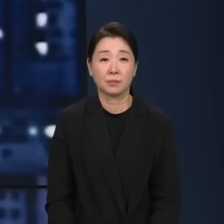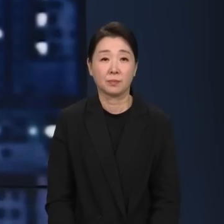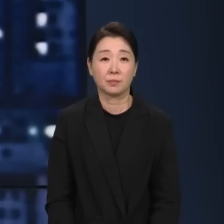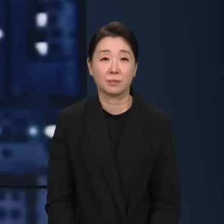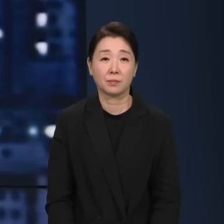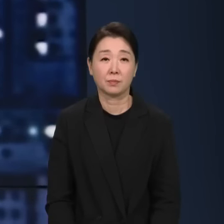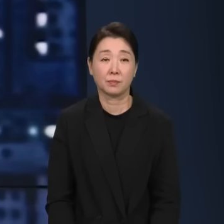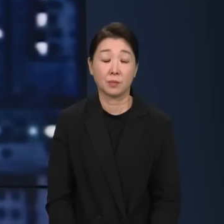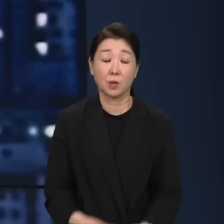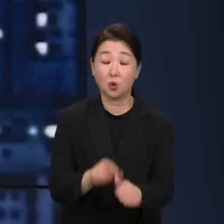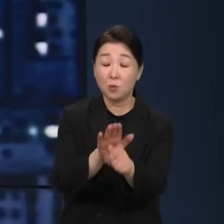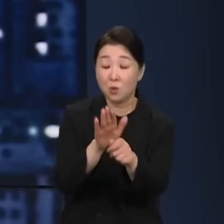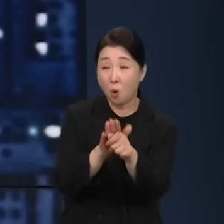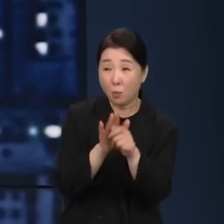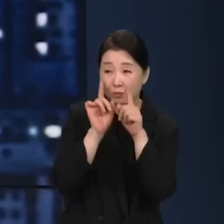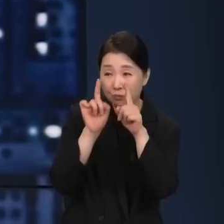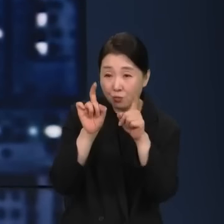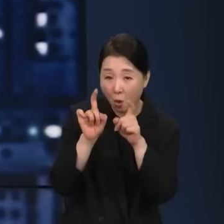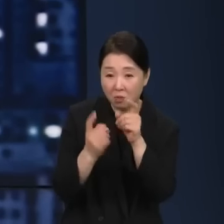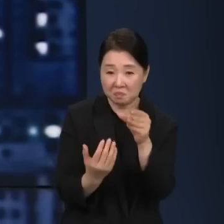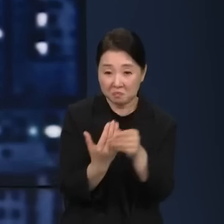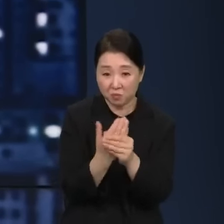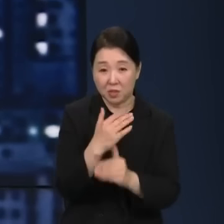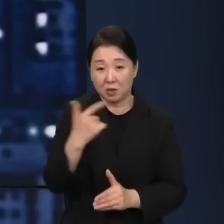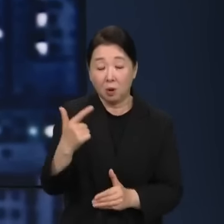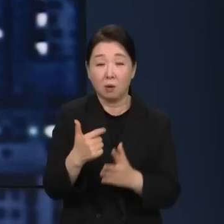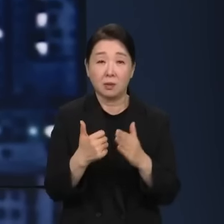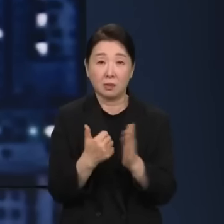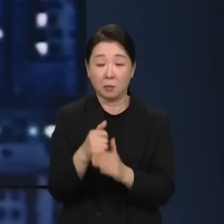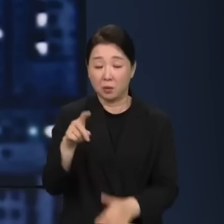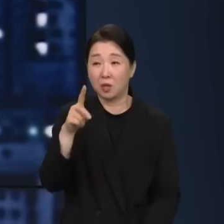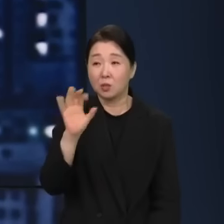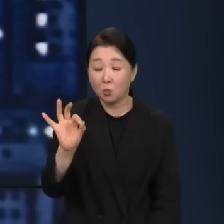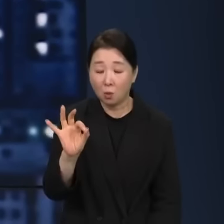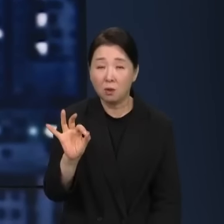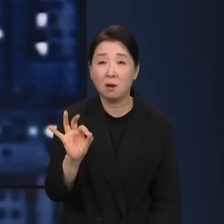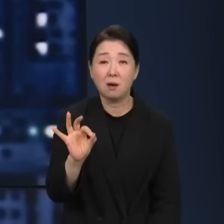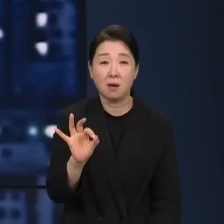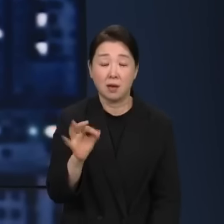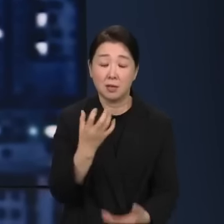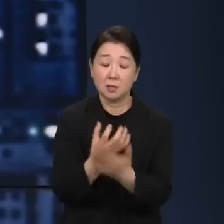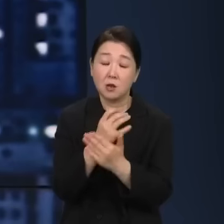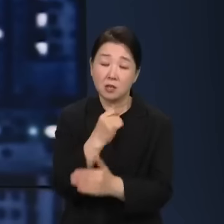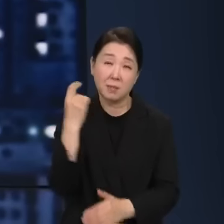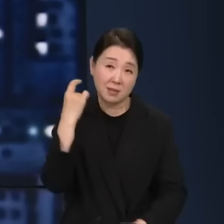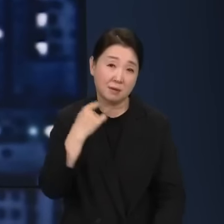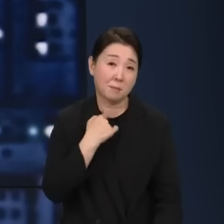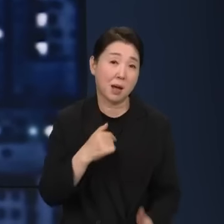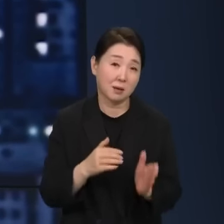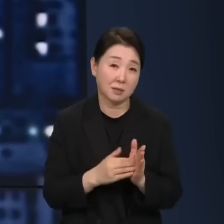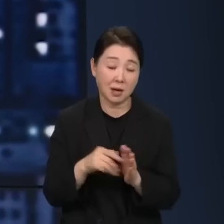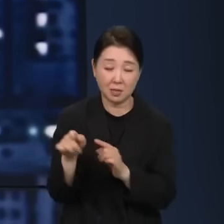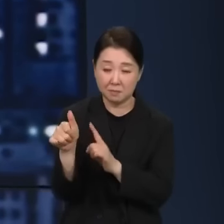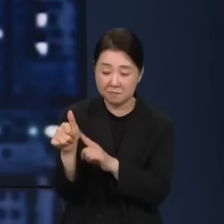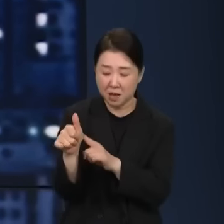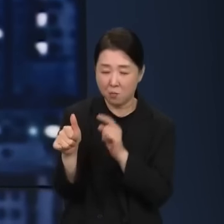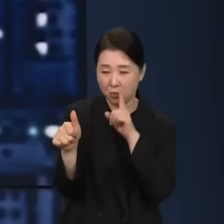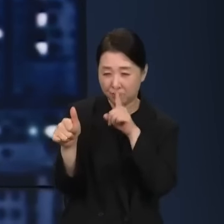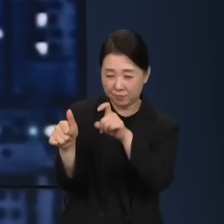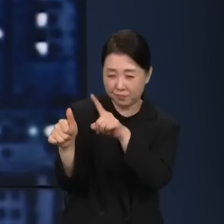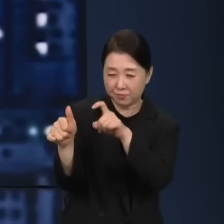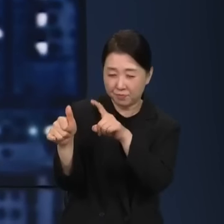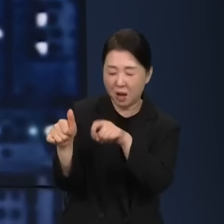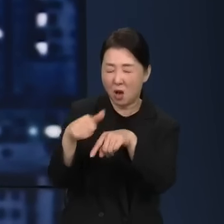네, 구명 로비 의혹이 커지자 실제 송 씨가 근거 있는 이야기를 들어서 이런 말을 한 것인지 아니면 자신에게 향하는 로비의